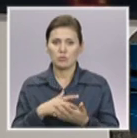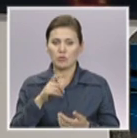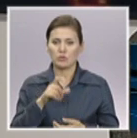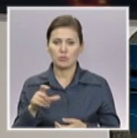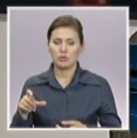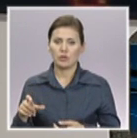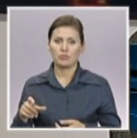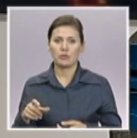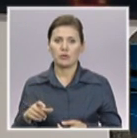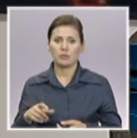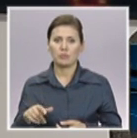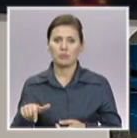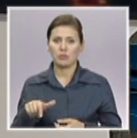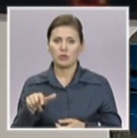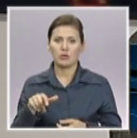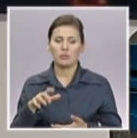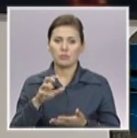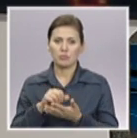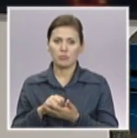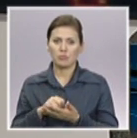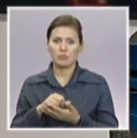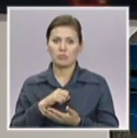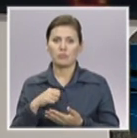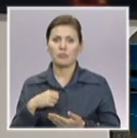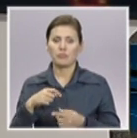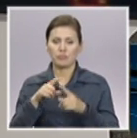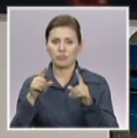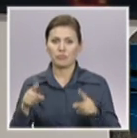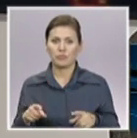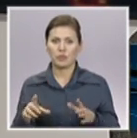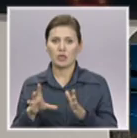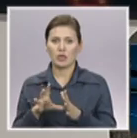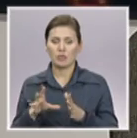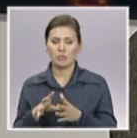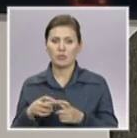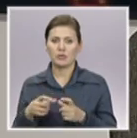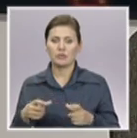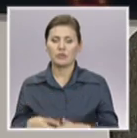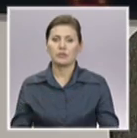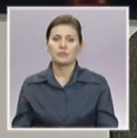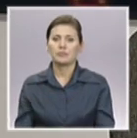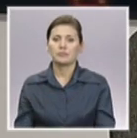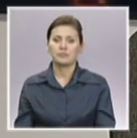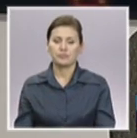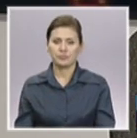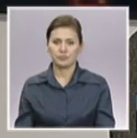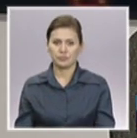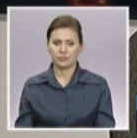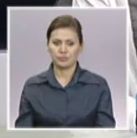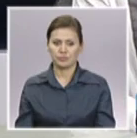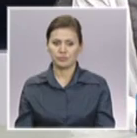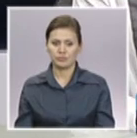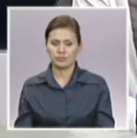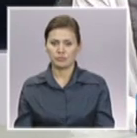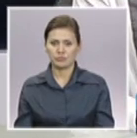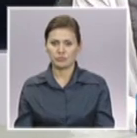Сбором за проезд будет заниматься сам валидатор, да, то есть электронное билетирование. Уже не